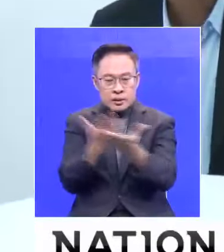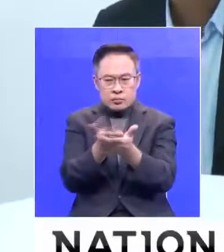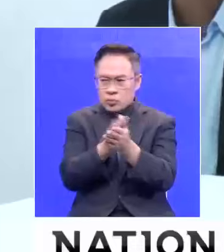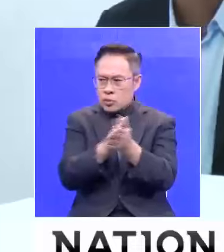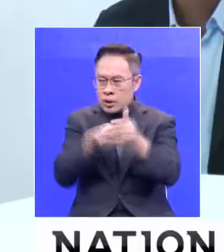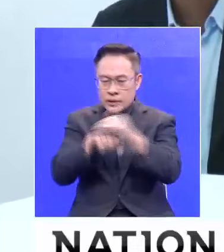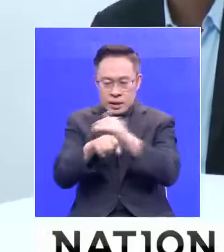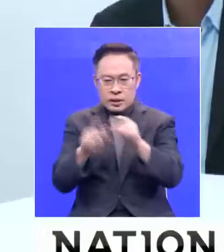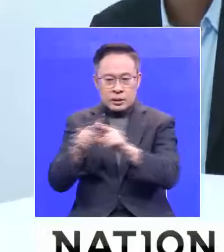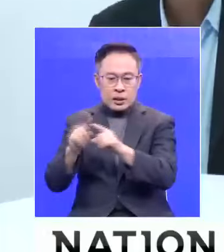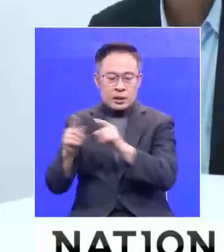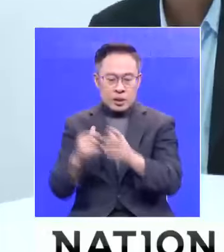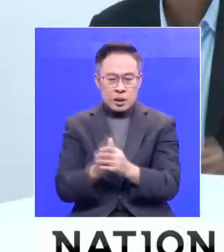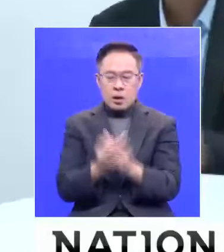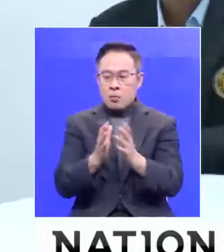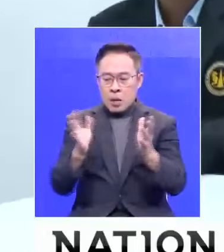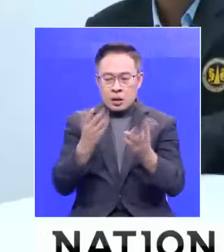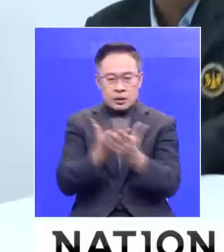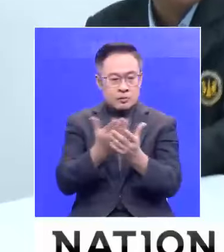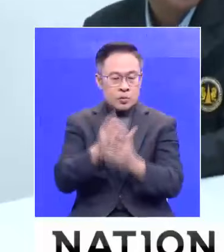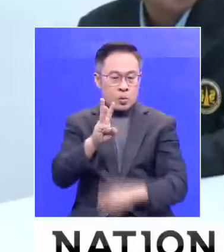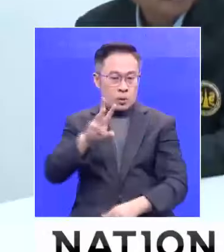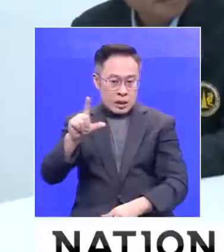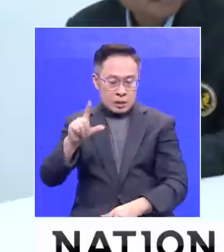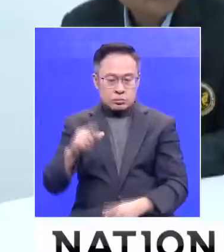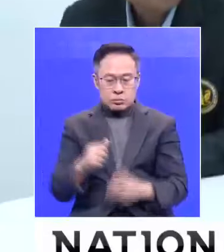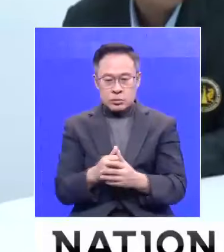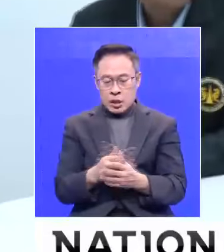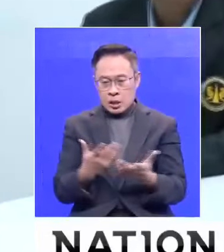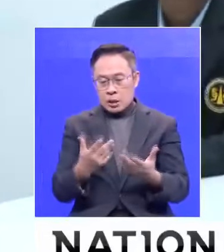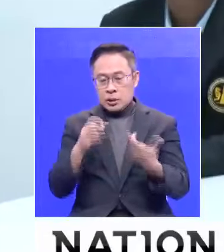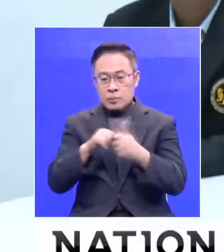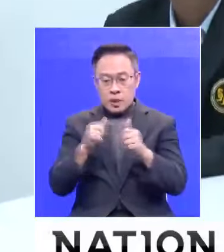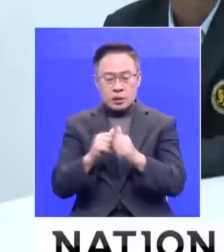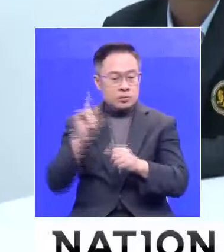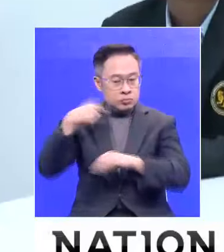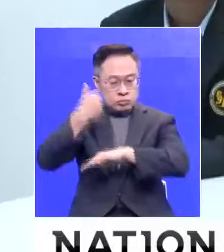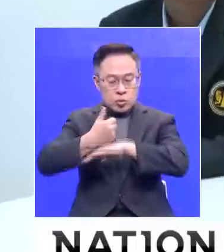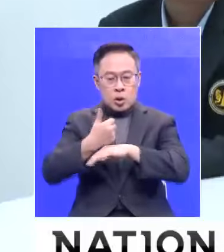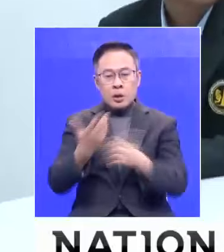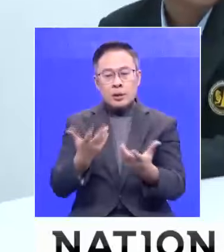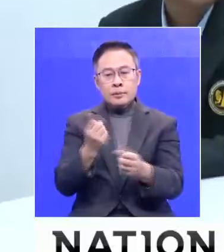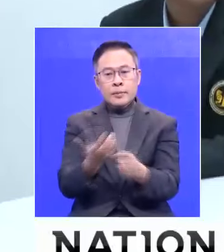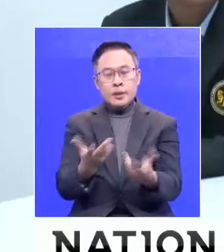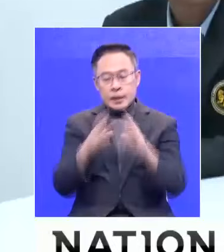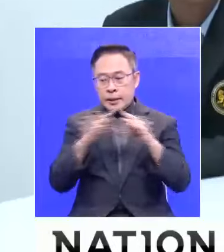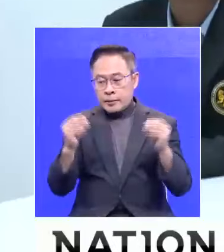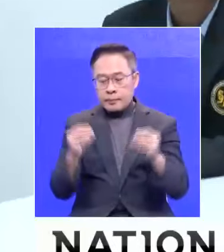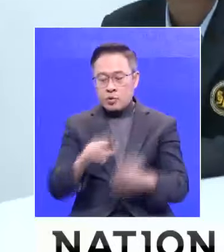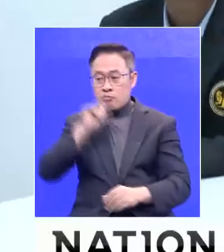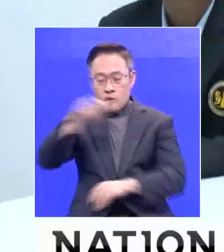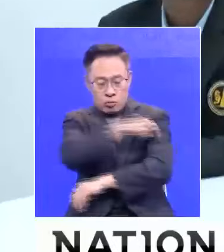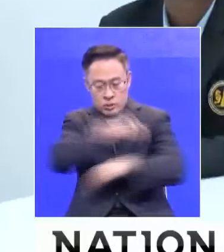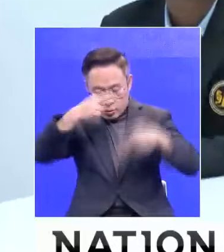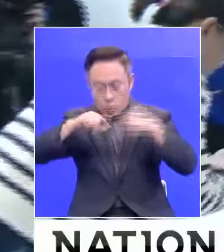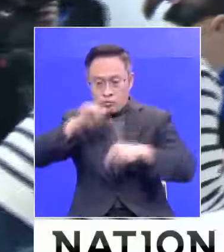ธอจึงออกมาทวงถามอีกครั้งนะครับถึงคดีในการที่จะเอาผิดกับเรื่องของคดีแชร์ด้วยและที่คุณผู้ชมได้เห็นด้วยนะครับก็